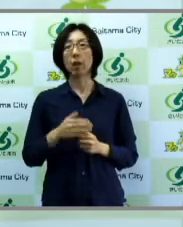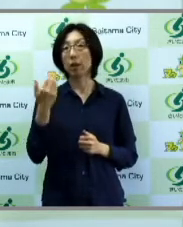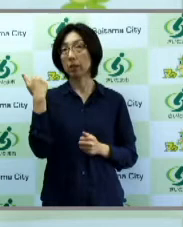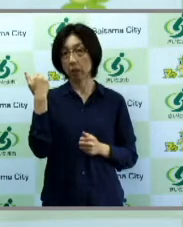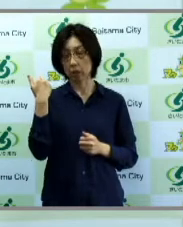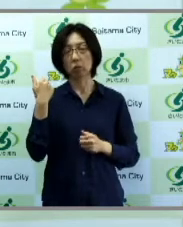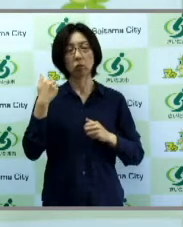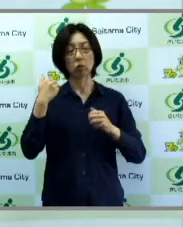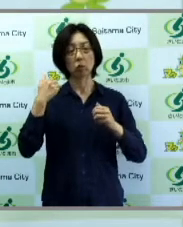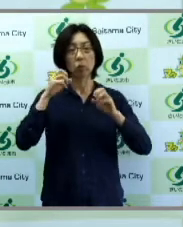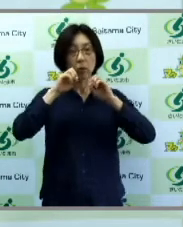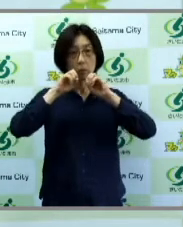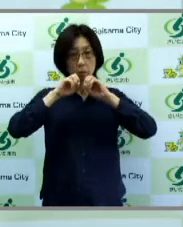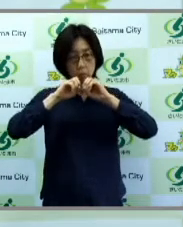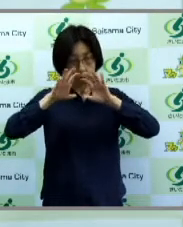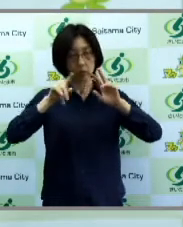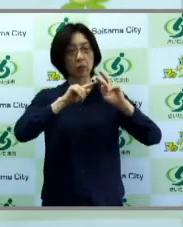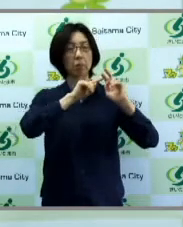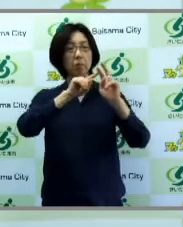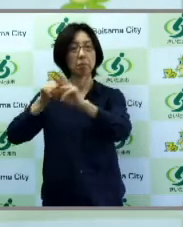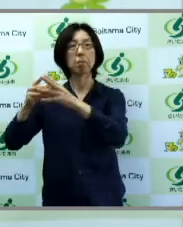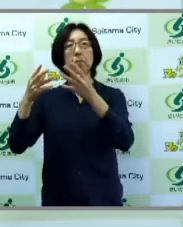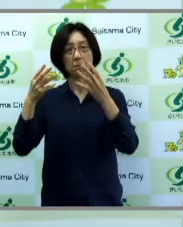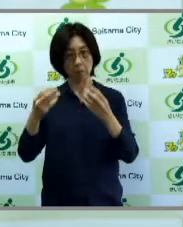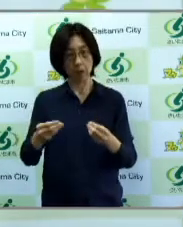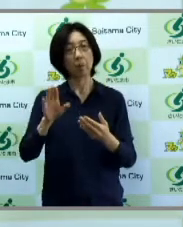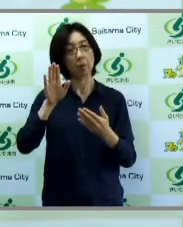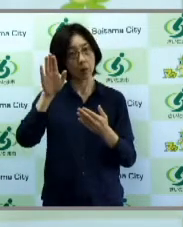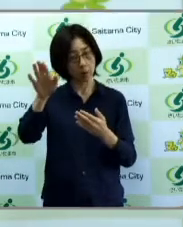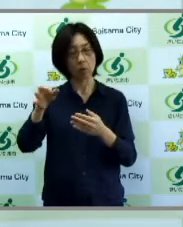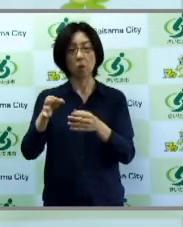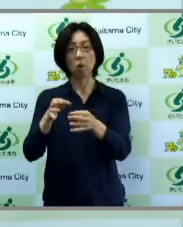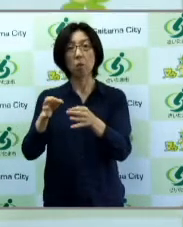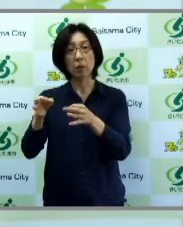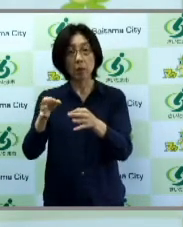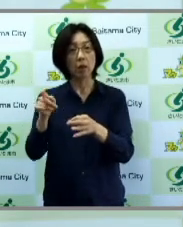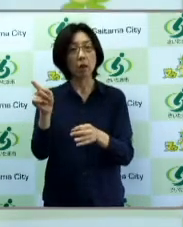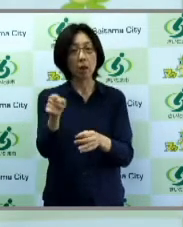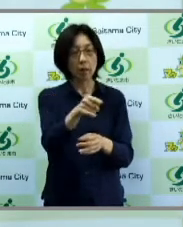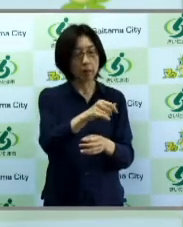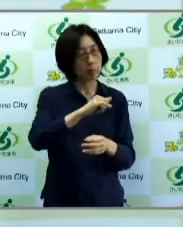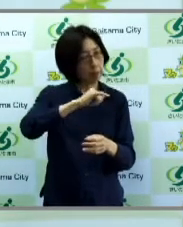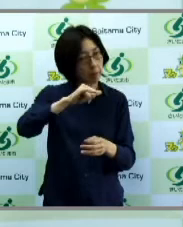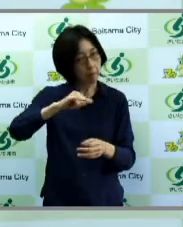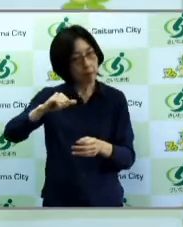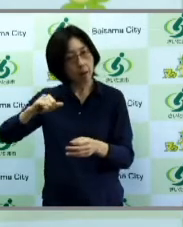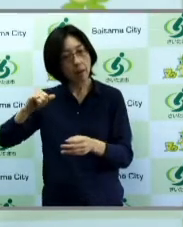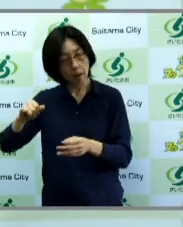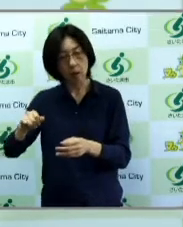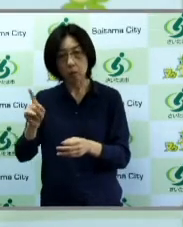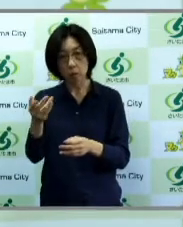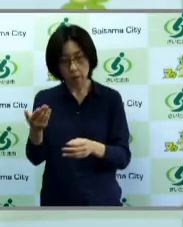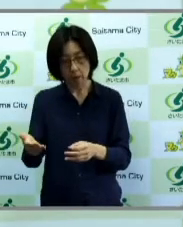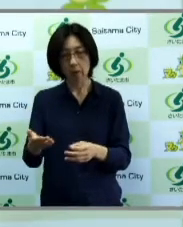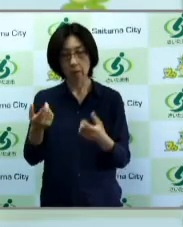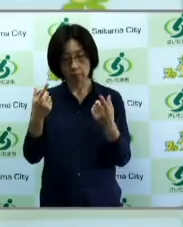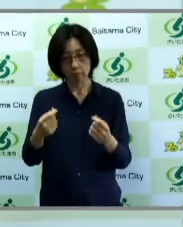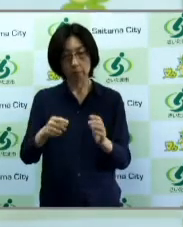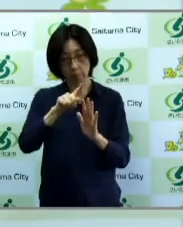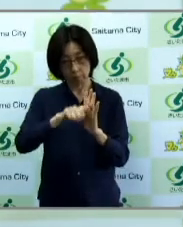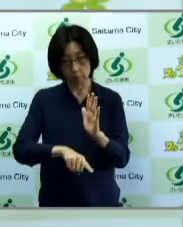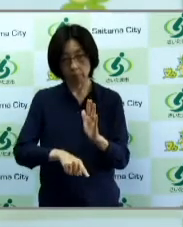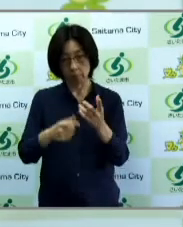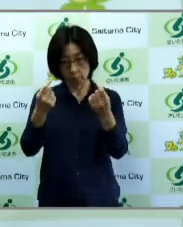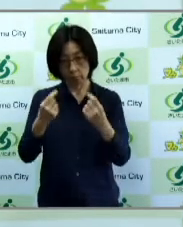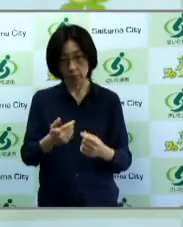また引き続き電話等でアクセスをしていくことなども含めて、ここに行